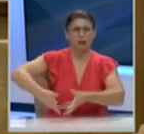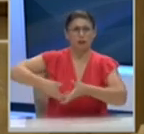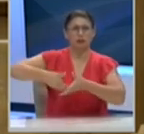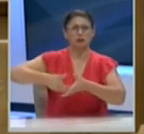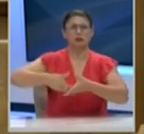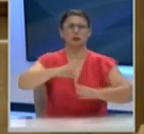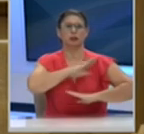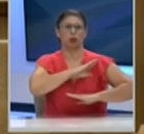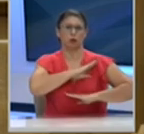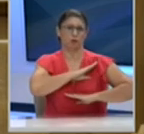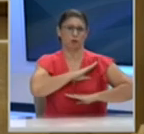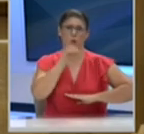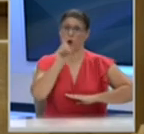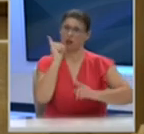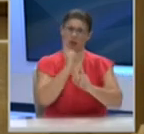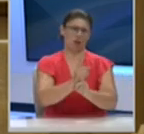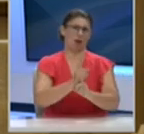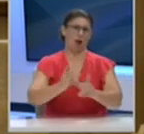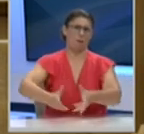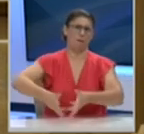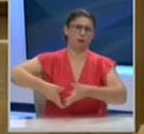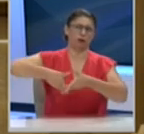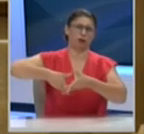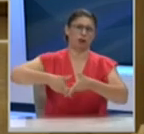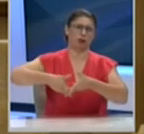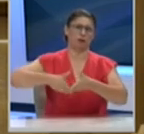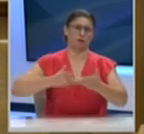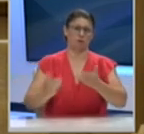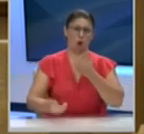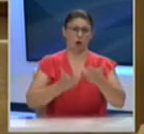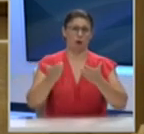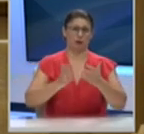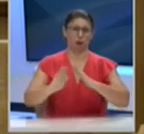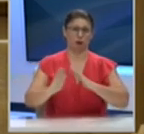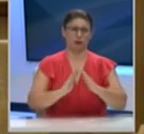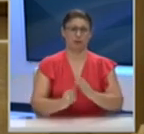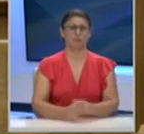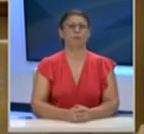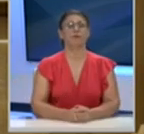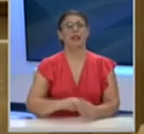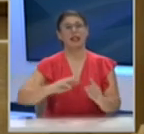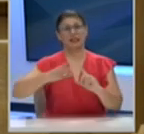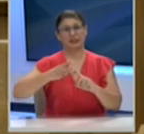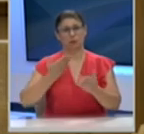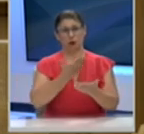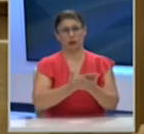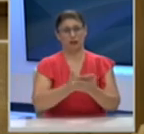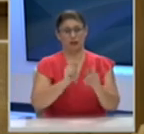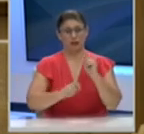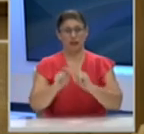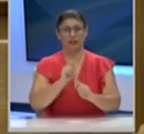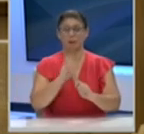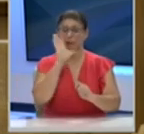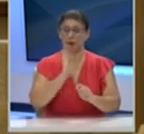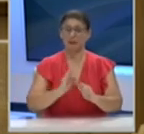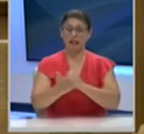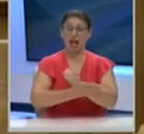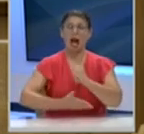στρατού. Τρίτη πρόταση. Να δημιουργήσετε πραγματική